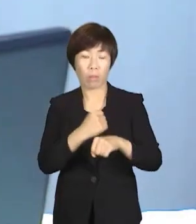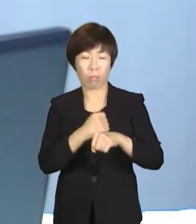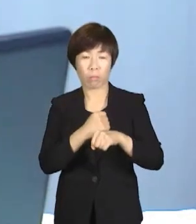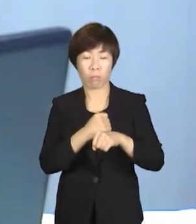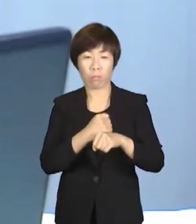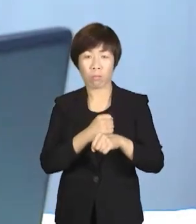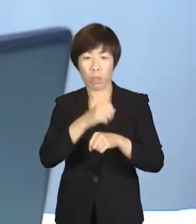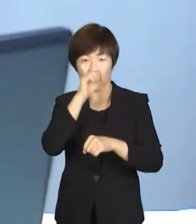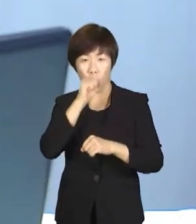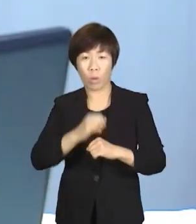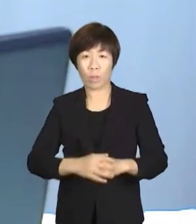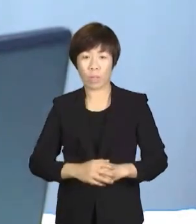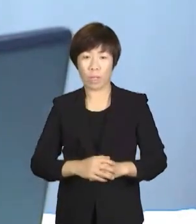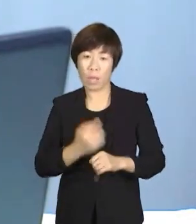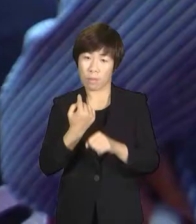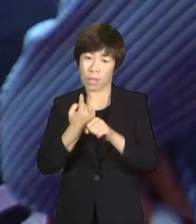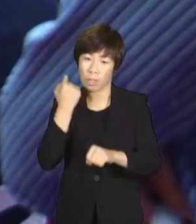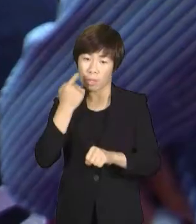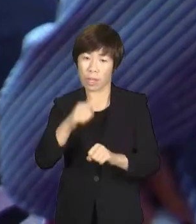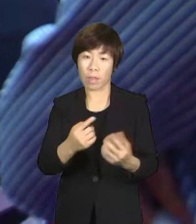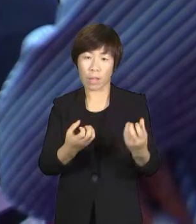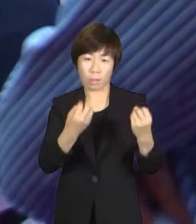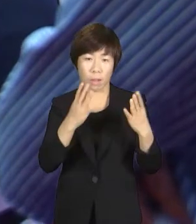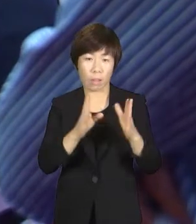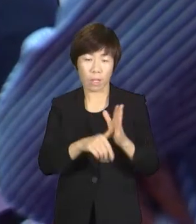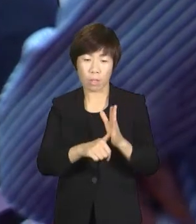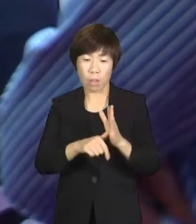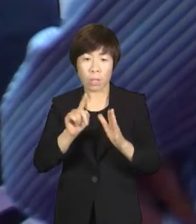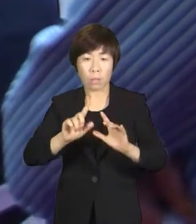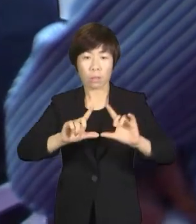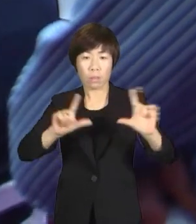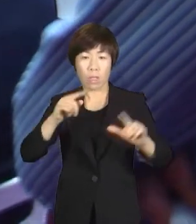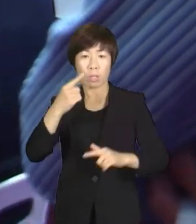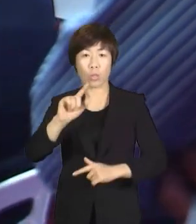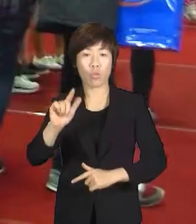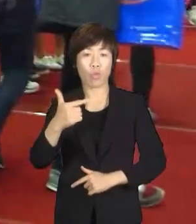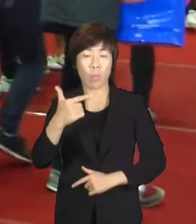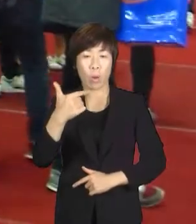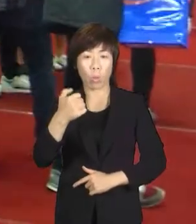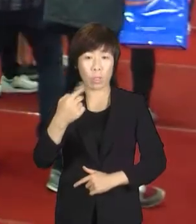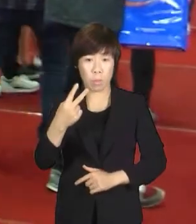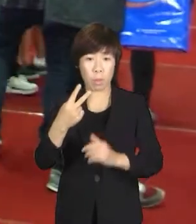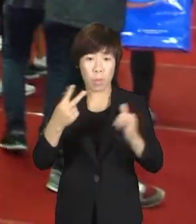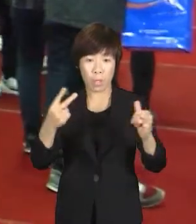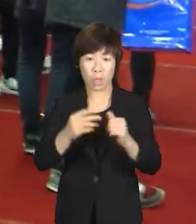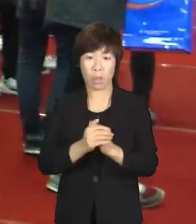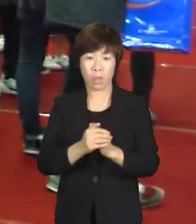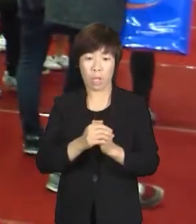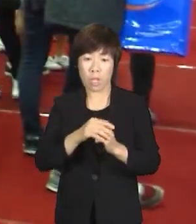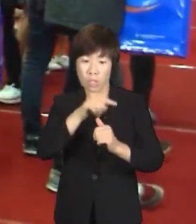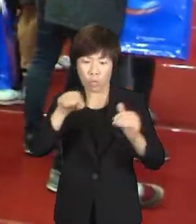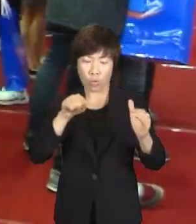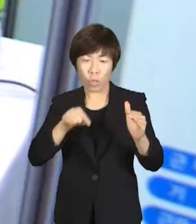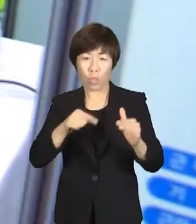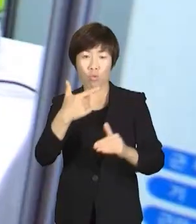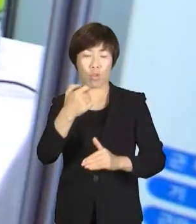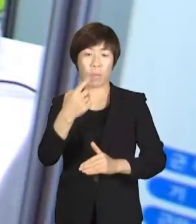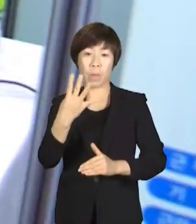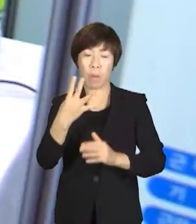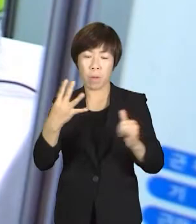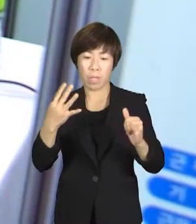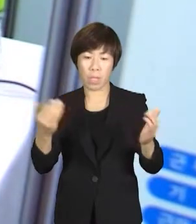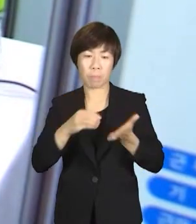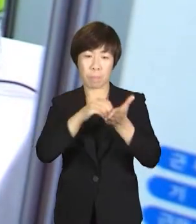끌었는데요. 지난해 울산 채용박람회의 경우 당일 1,652명이 면접을 거쳐 현장에서 64명이 채용이